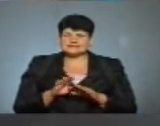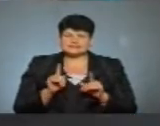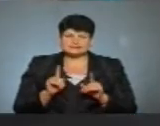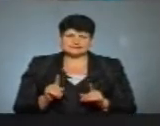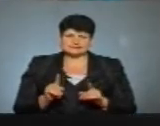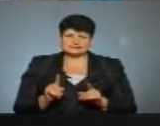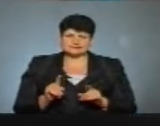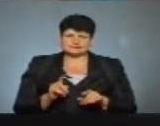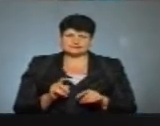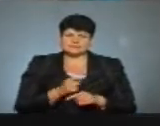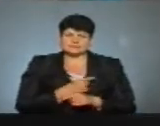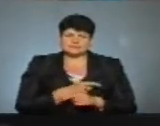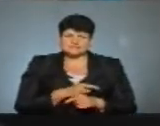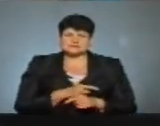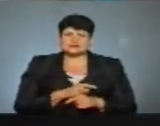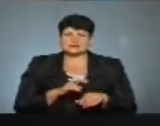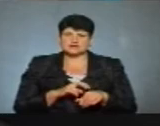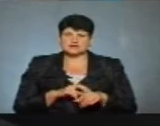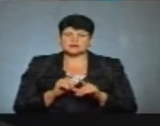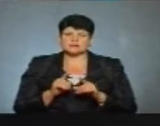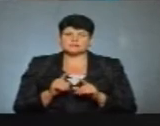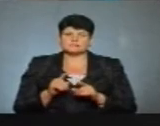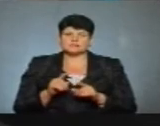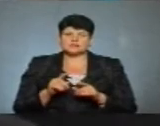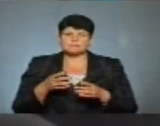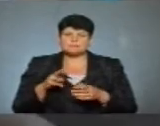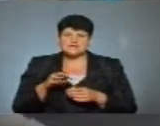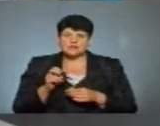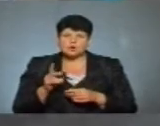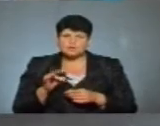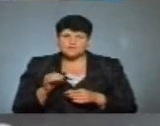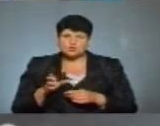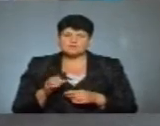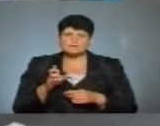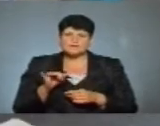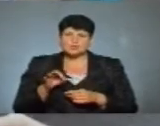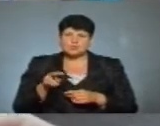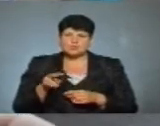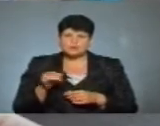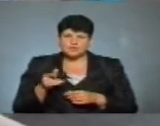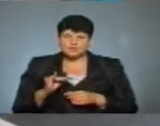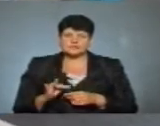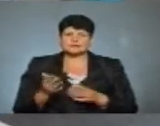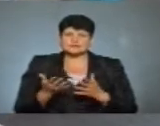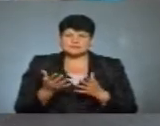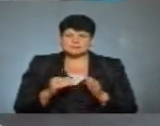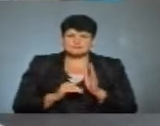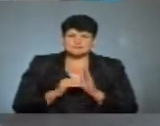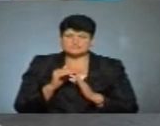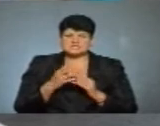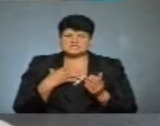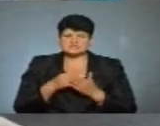лікарі особливо небезпечних інфекцій, лікарі, бактеріологи, мікробіологи і просто біологи, які підвищать свій